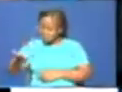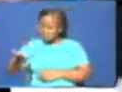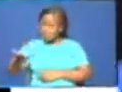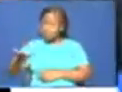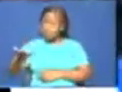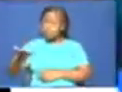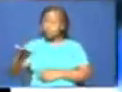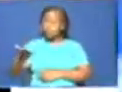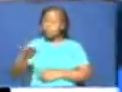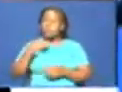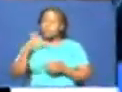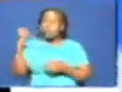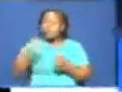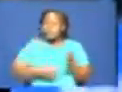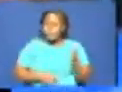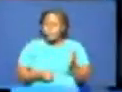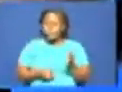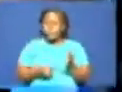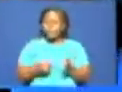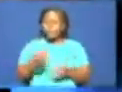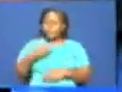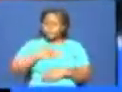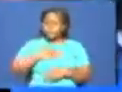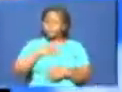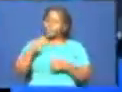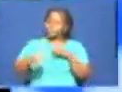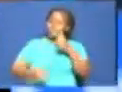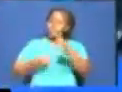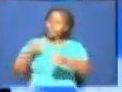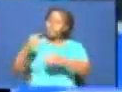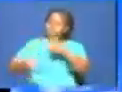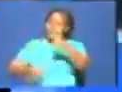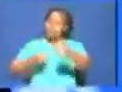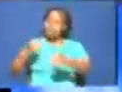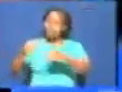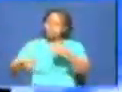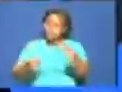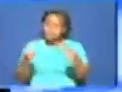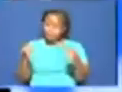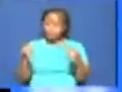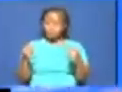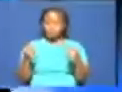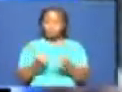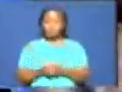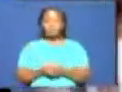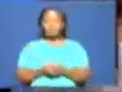Ati baba ataendelea na tarehe